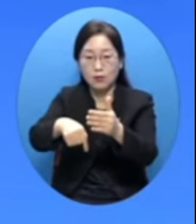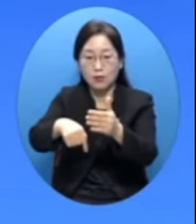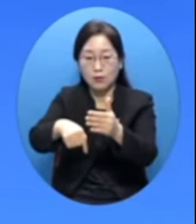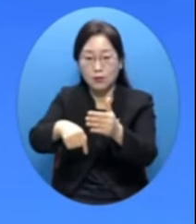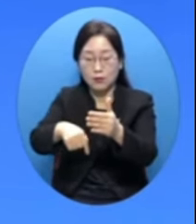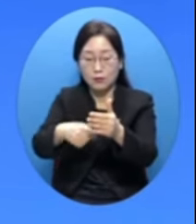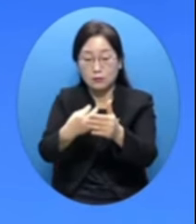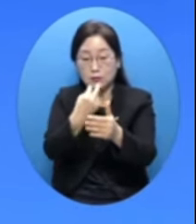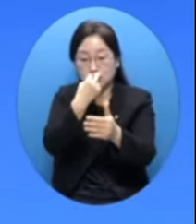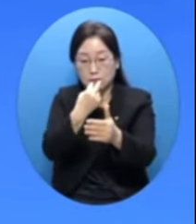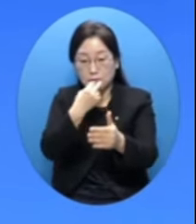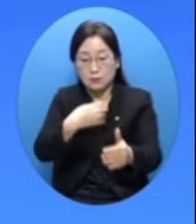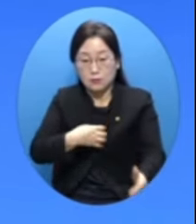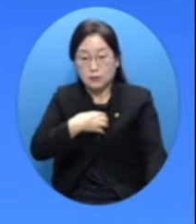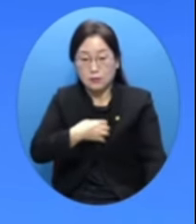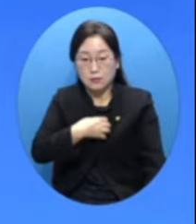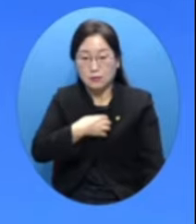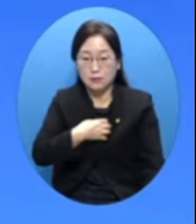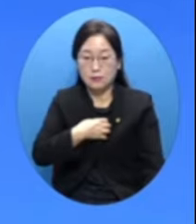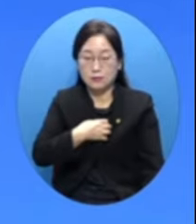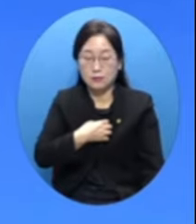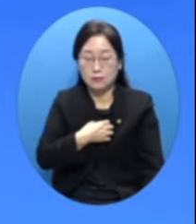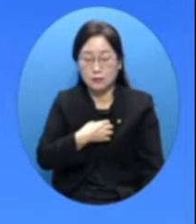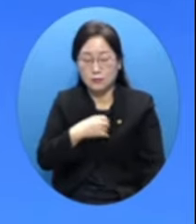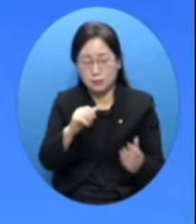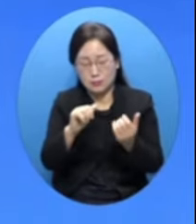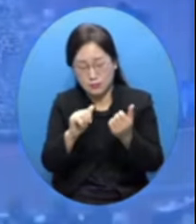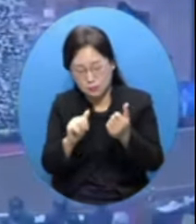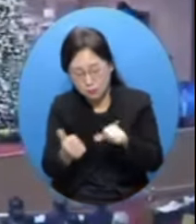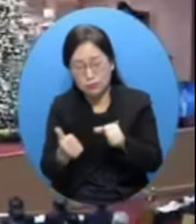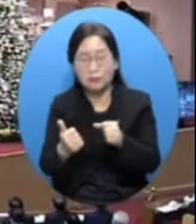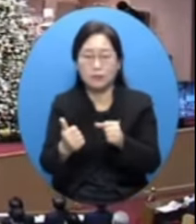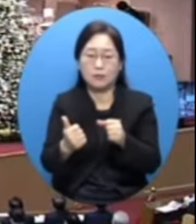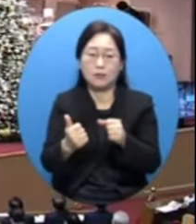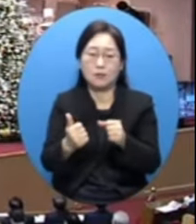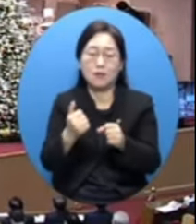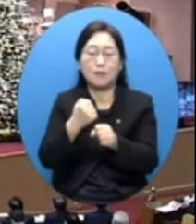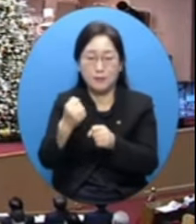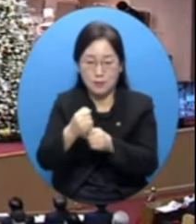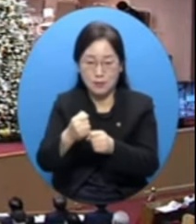죽음 앞에서 절망과 싸우며 하나님께 부르짖어 기도합니다.